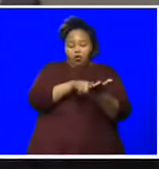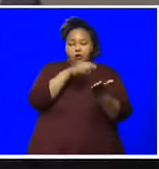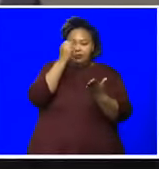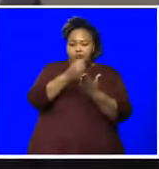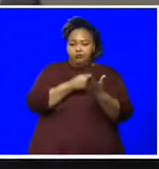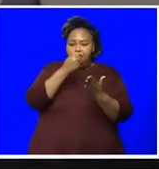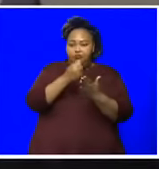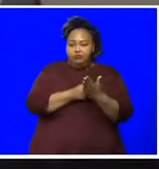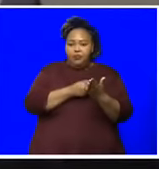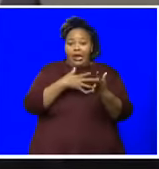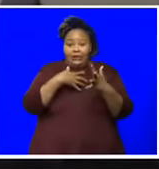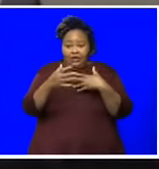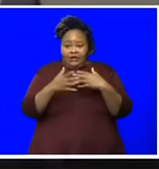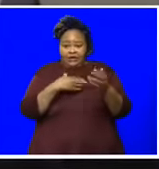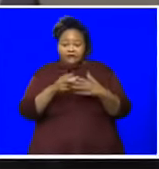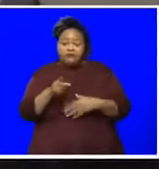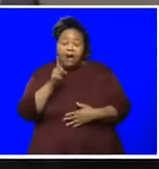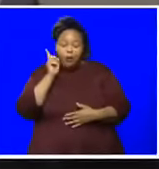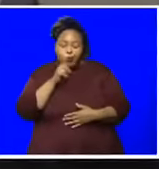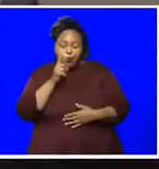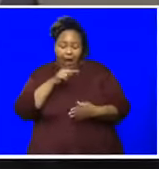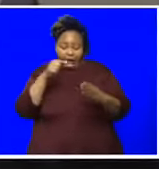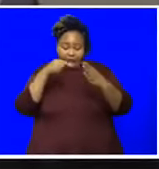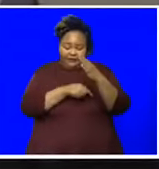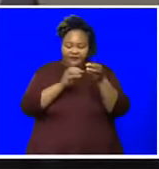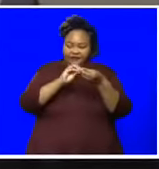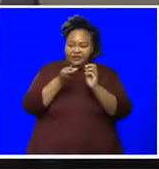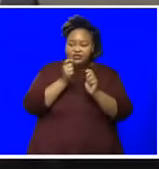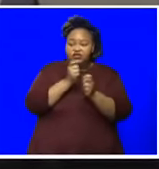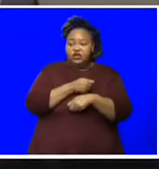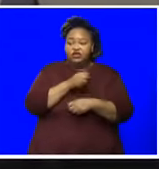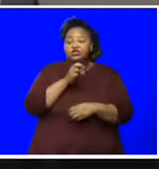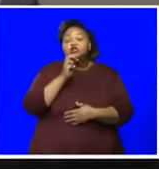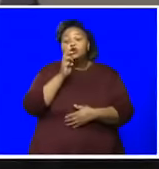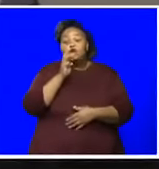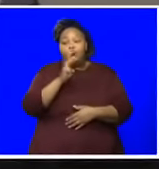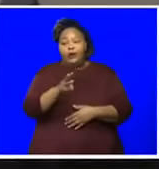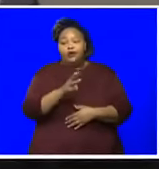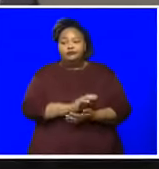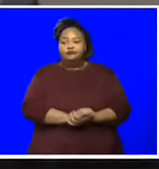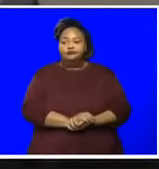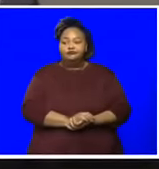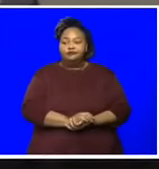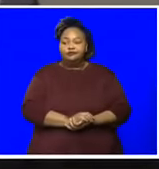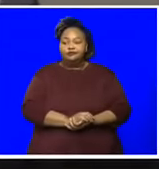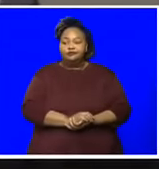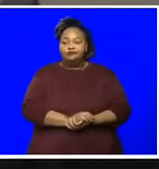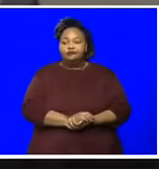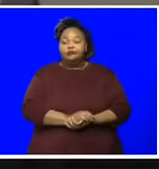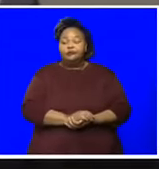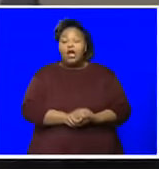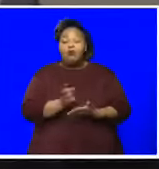ukuthi bambambamba it sounds good it looks good kodwa will it be good